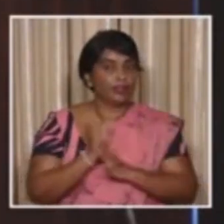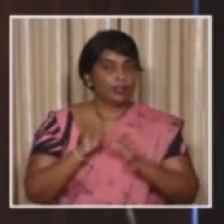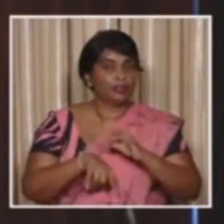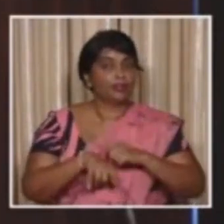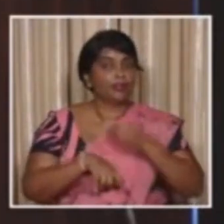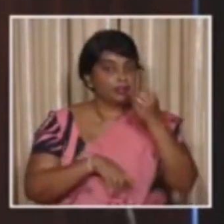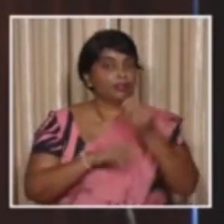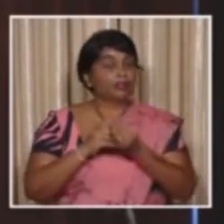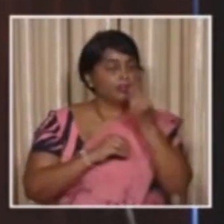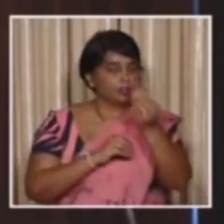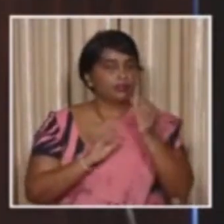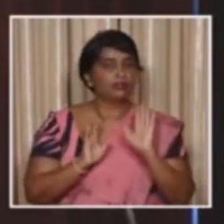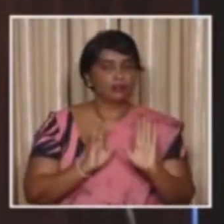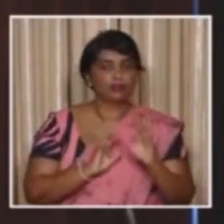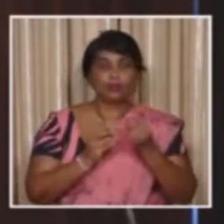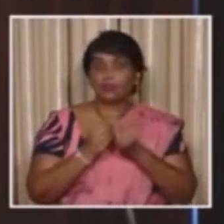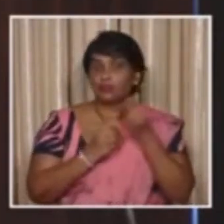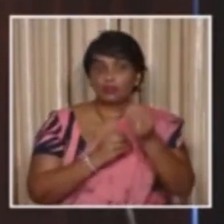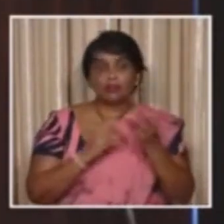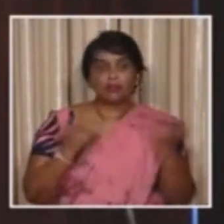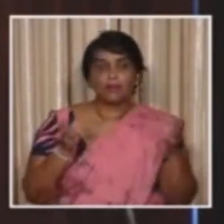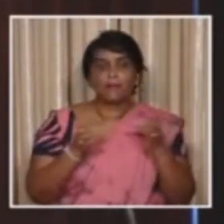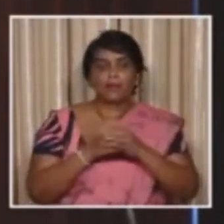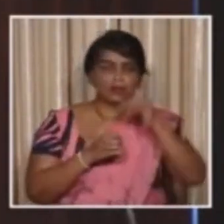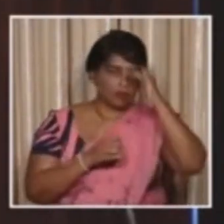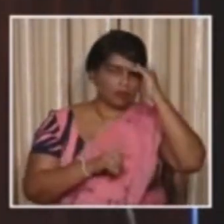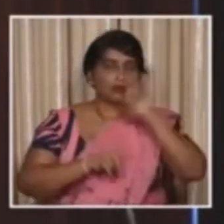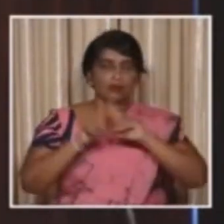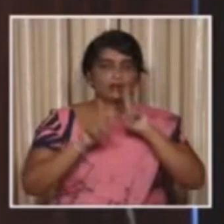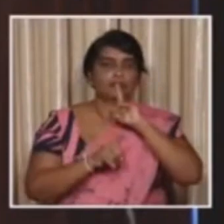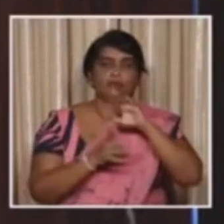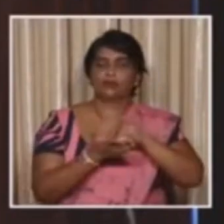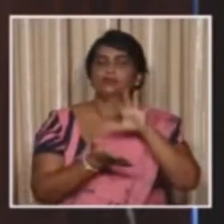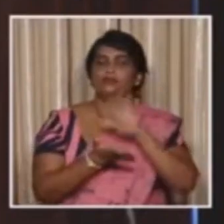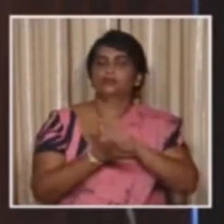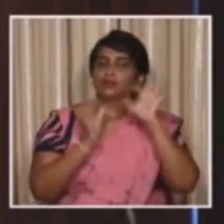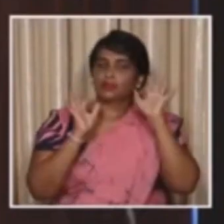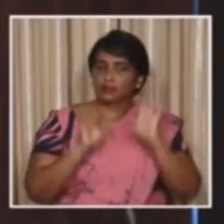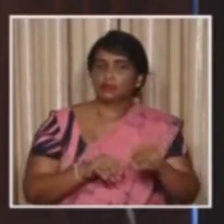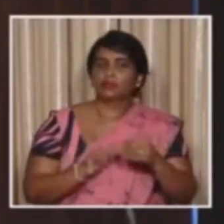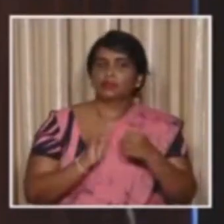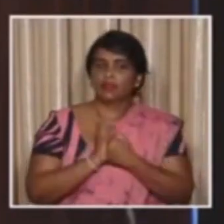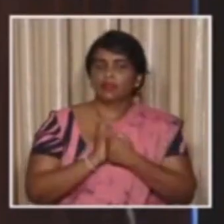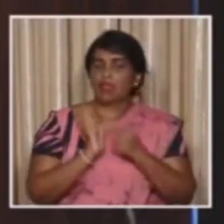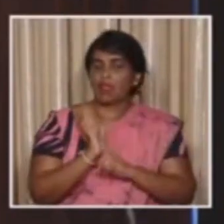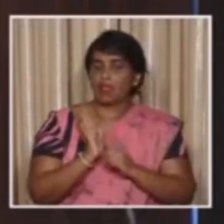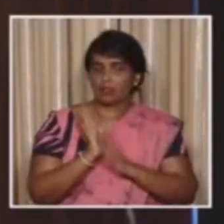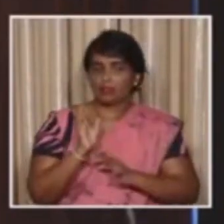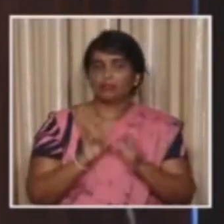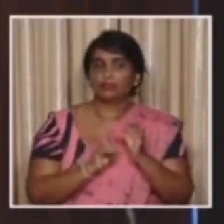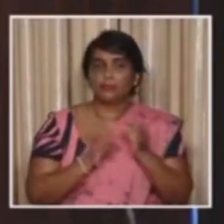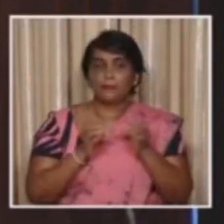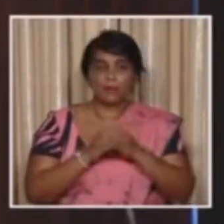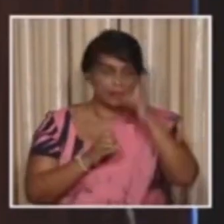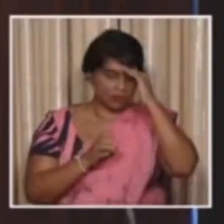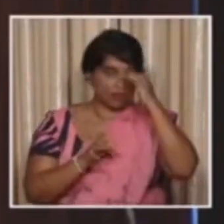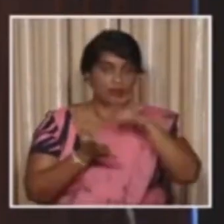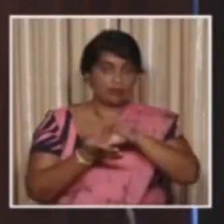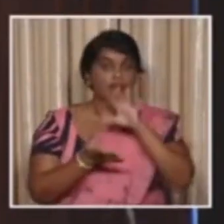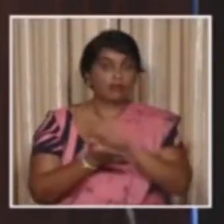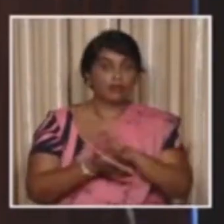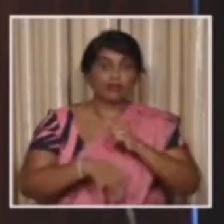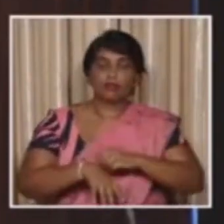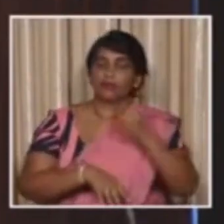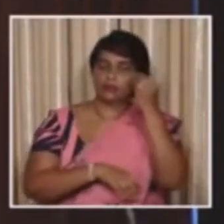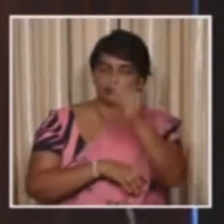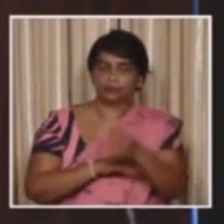දෙන්න ඒක දෙන්න ඕනේ එහෙම දෙන්න බැරි නම් පක්ෂ නායක රැස්වීමේදී තීන්දුව නොගෙන ඉන්න ඕනේ ඒ නිසා ගරු කිරියල්ල මතුමා පක්ෂ නායක රැස්වීමේදී ගත්තා නම් ඒ වෙලාව